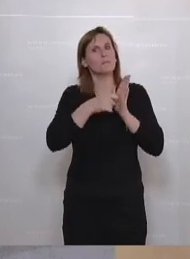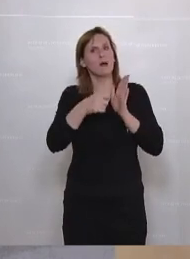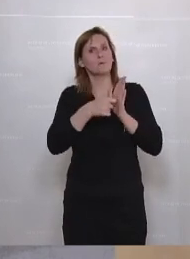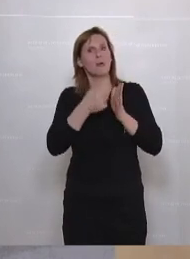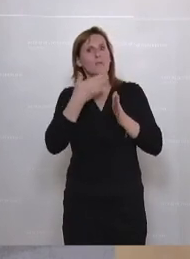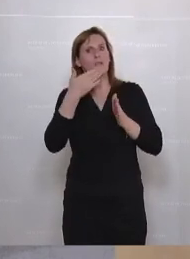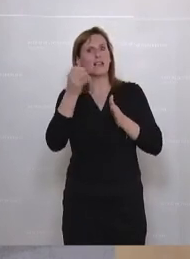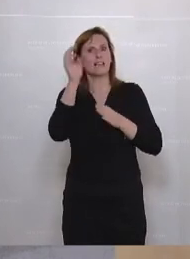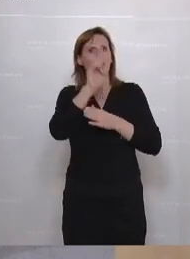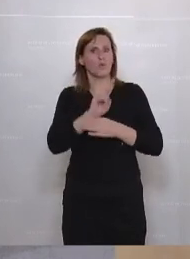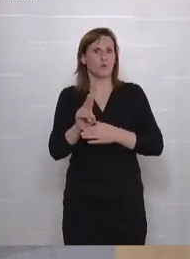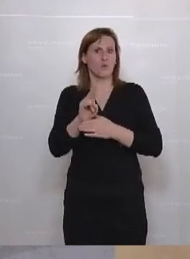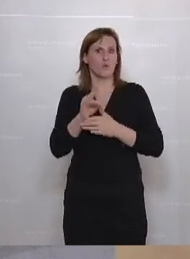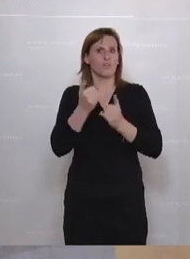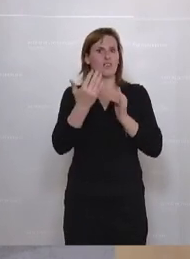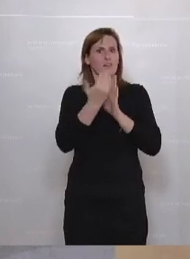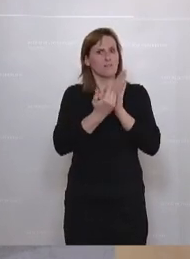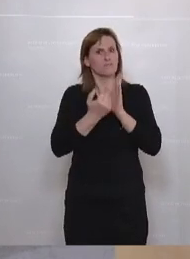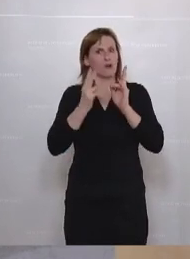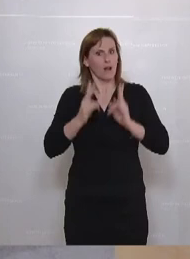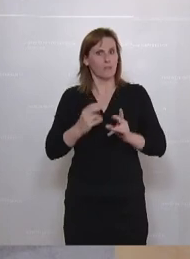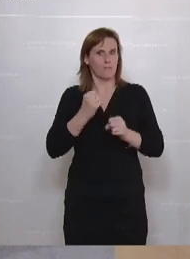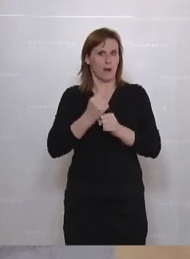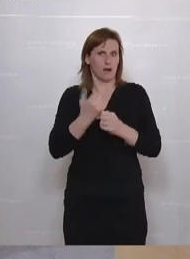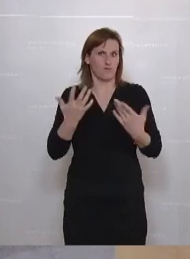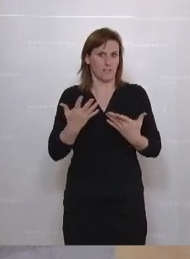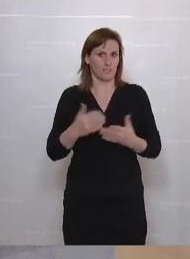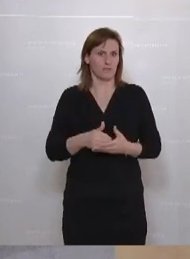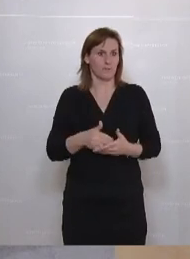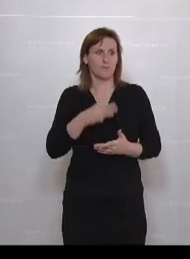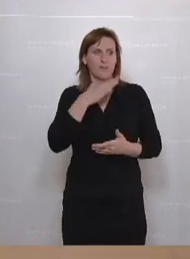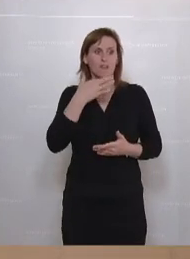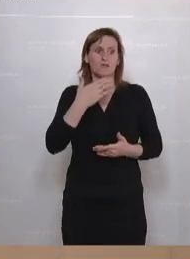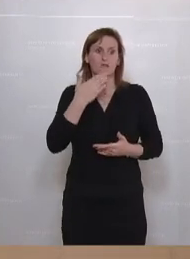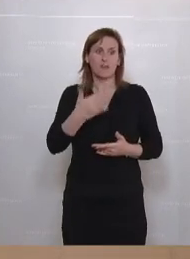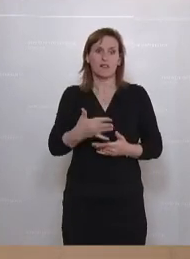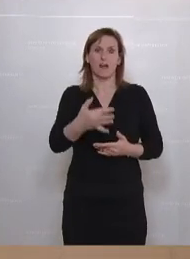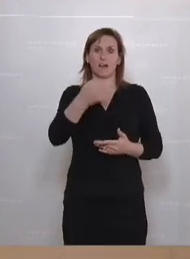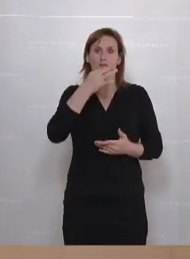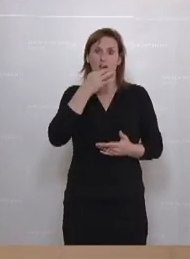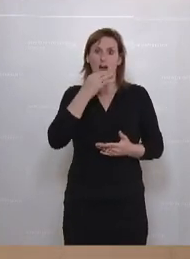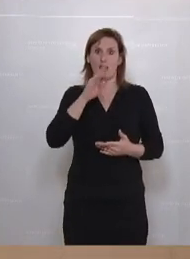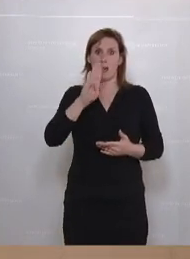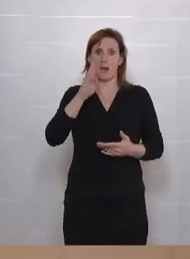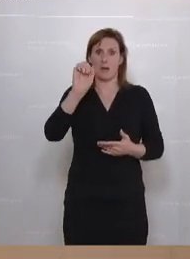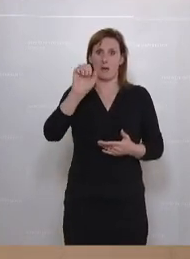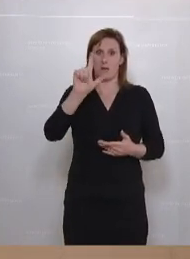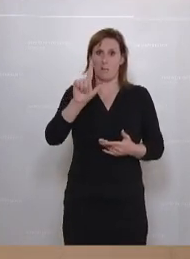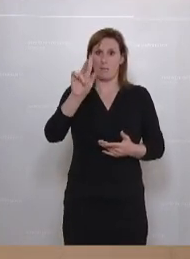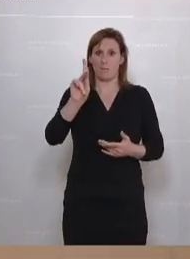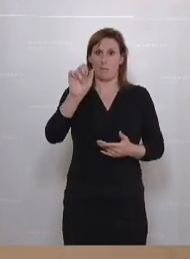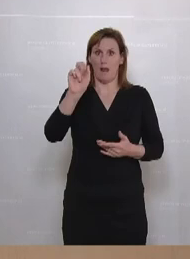EU? Welche Maßnahmen können da gesetzt werden? Vielen Dank für die Frage, weil der Westbalkan ist für uns einfach eine ganz zentrale Region, mit